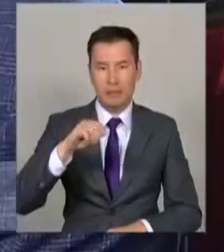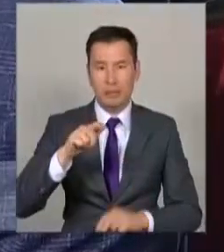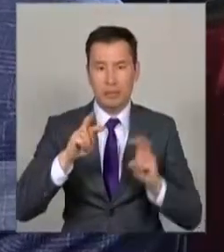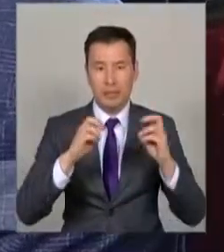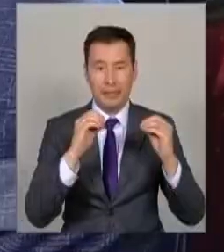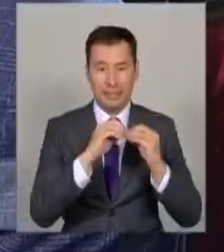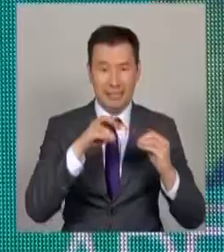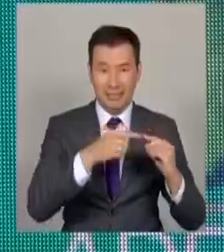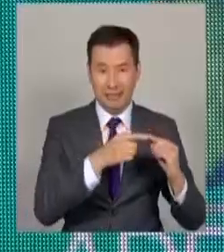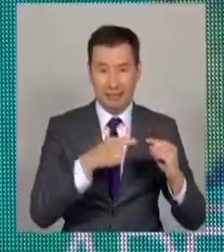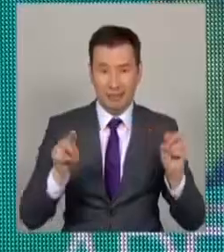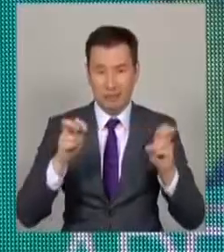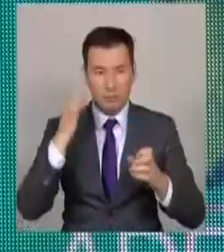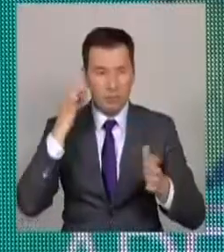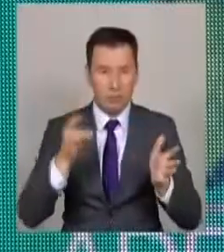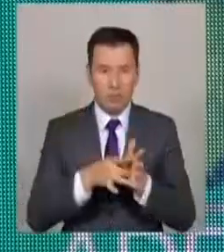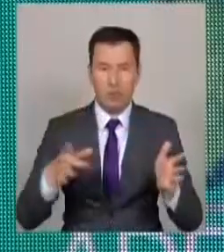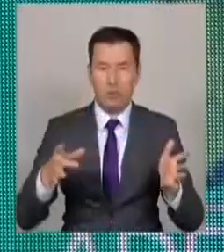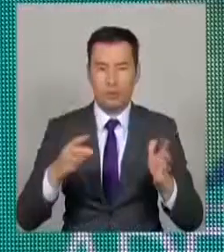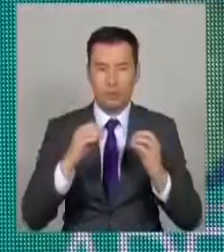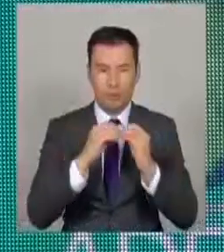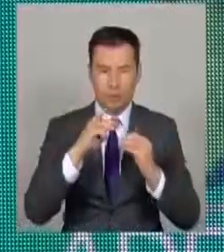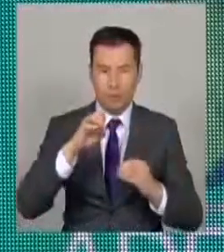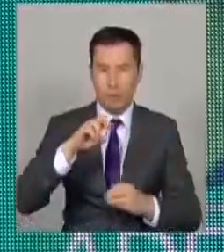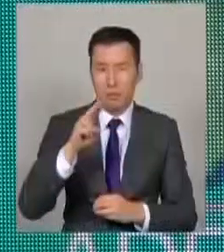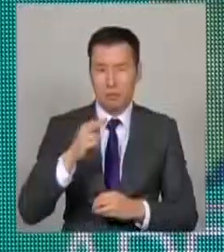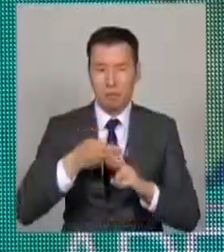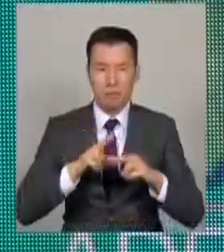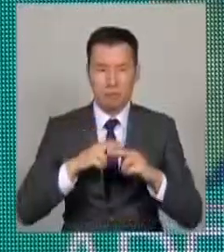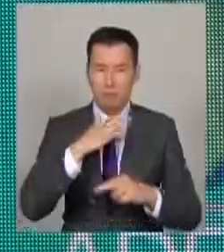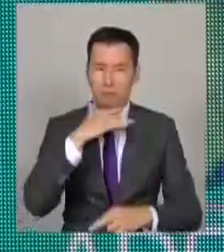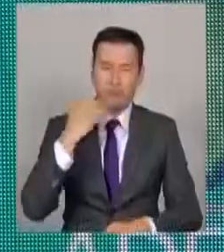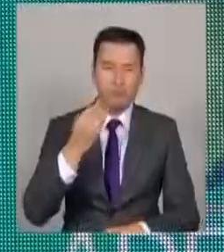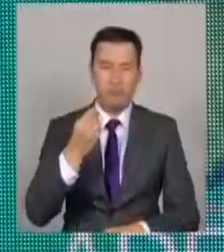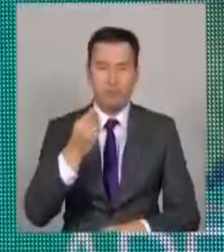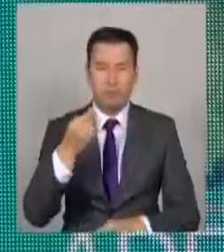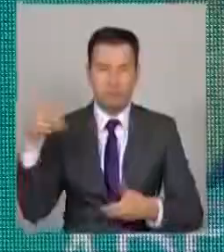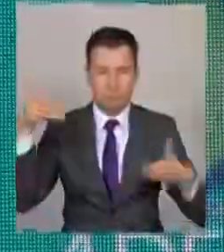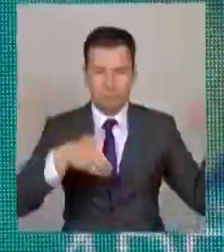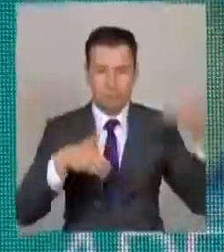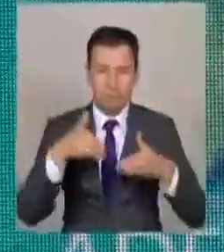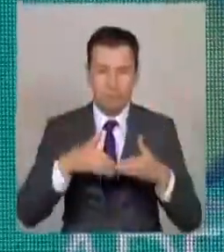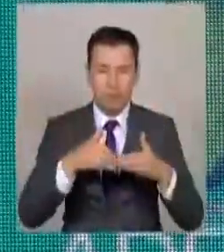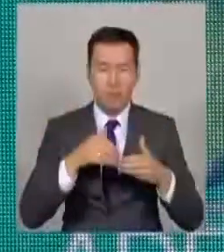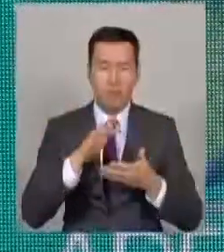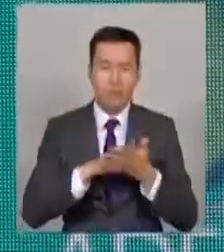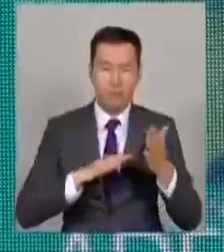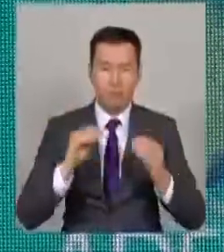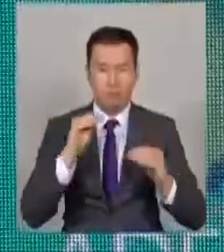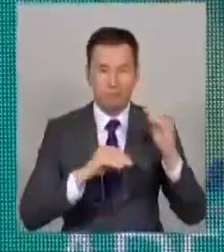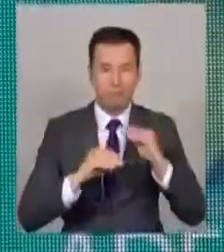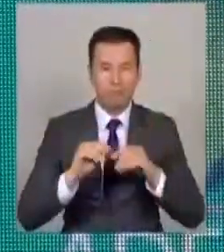рекордтық көрсеткіш. Қазақстан шетелдік инвестициялар ағыны бойынша Орта Азия мемлекеттері арасында өзінің көшбасшы ролін сақтап